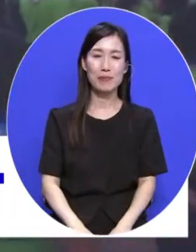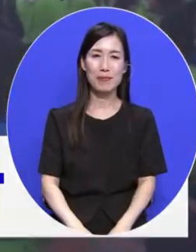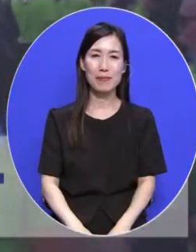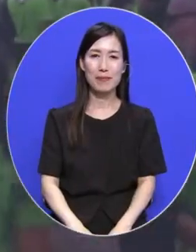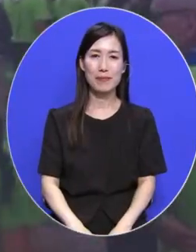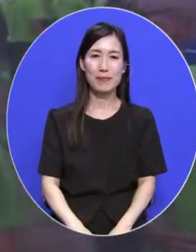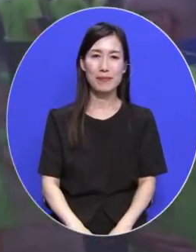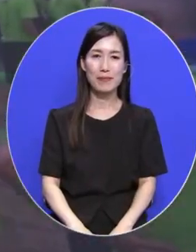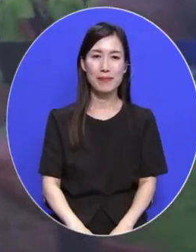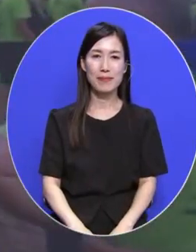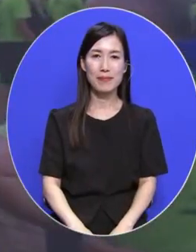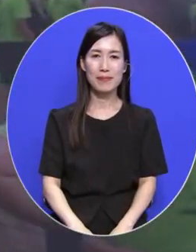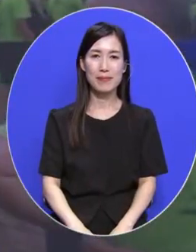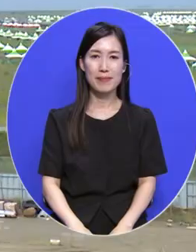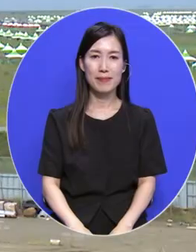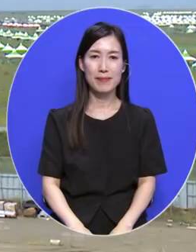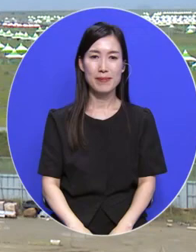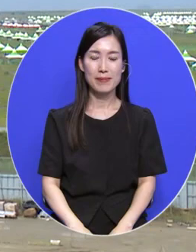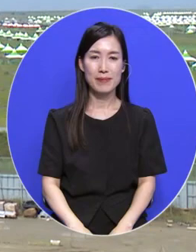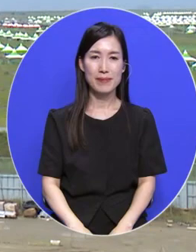기자입니다.